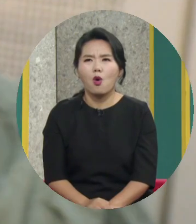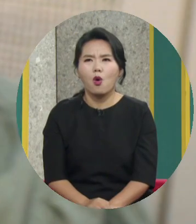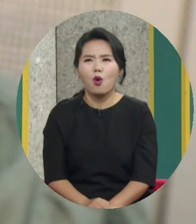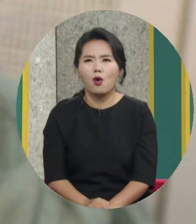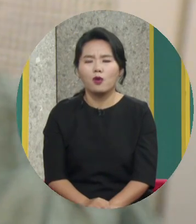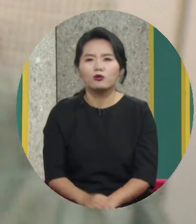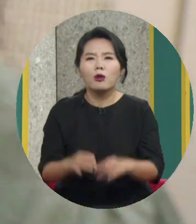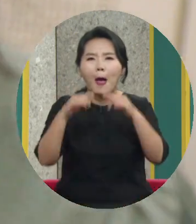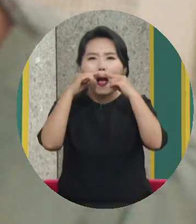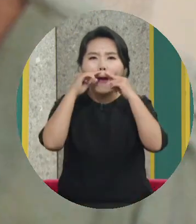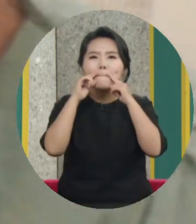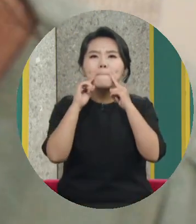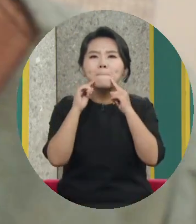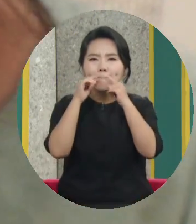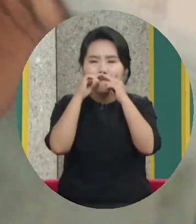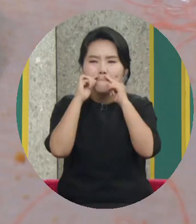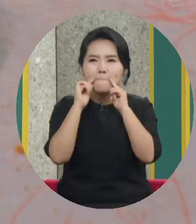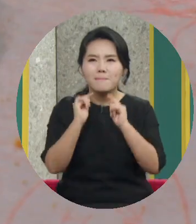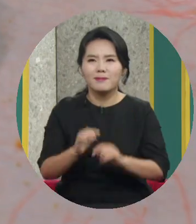수염.